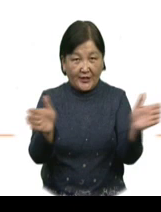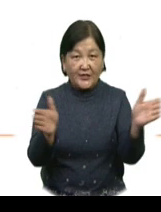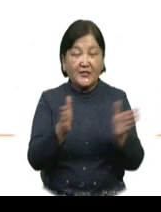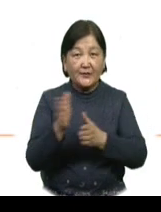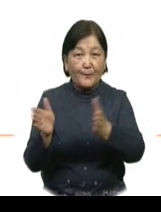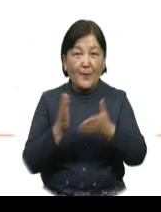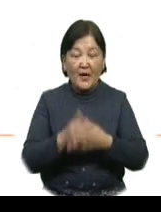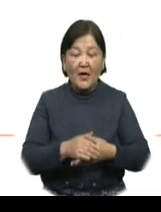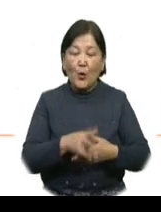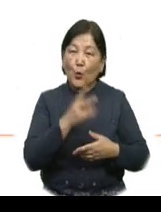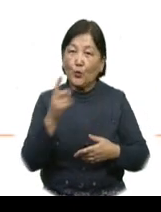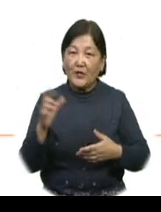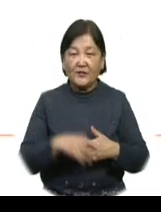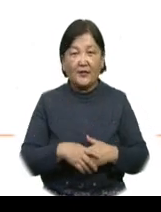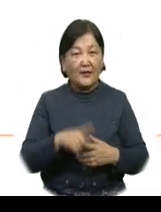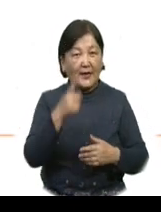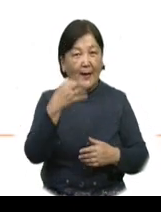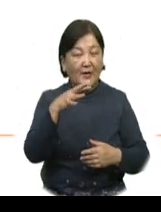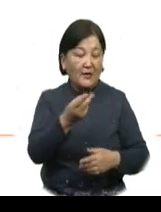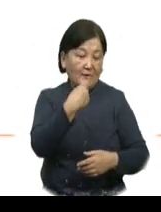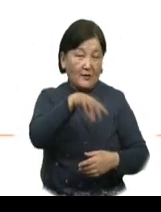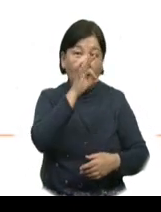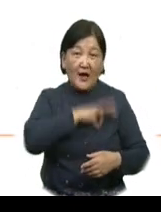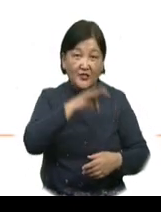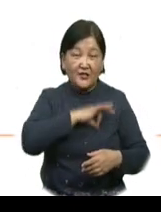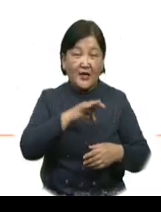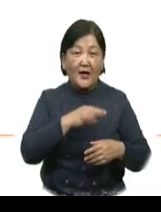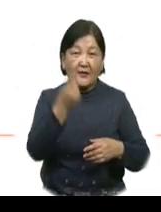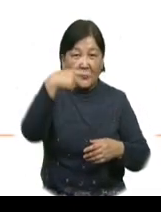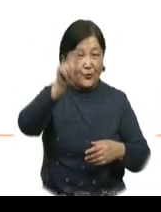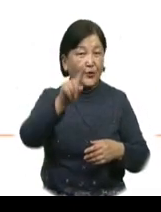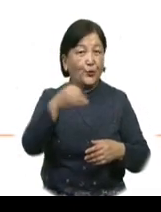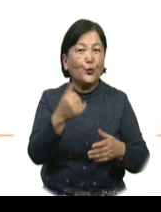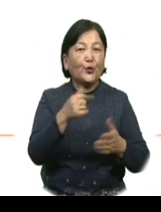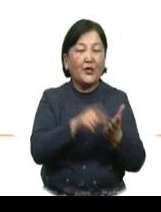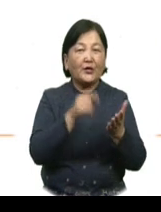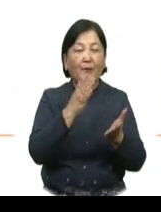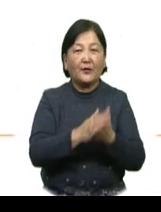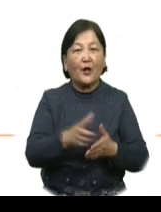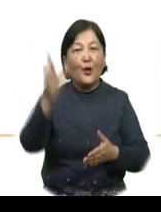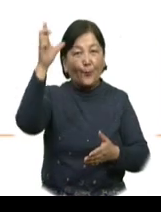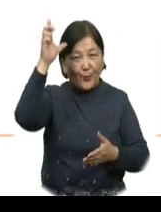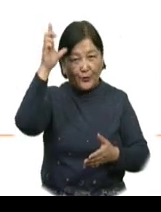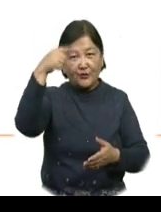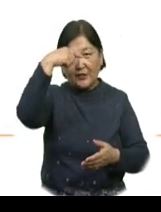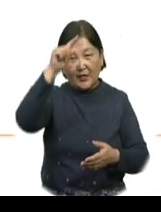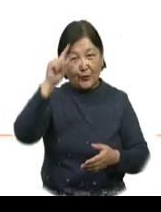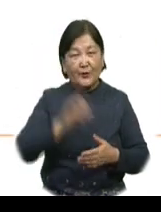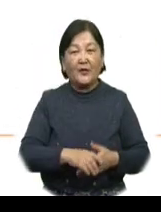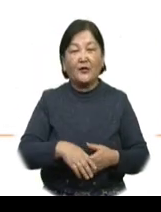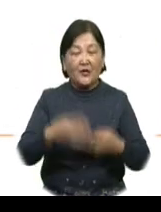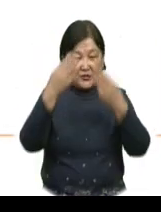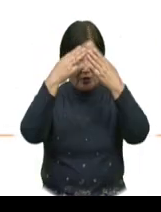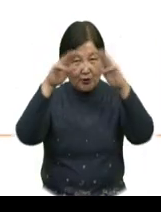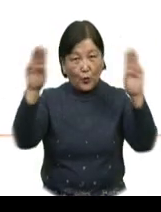байна. Тэр дотроос болвол одоо хамгийн үр ашигтай зарцуулалт бол боловсрал, эрүүл мэнд, шинжлэх